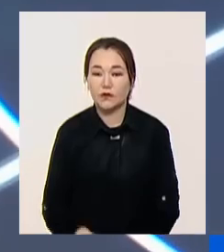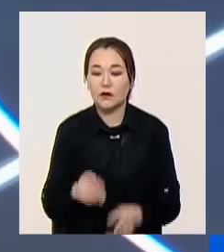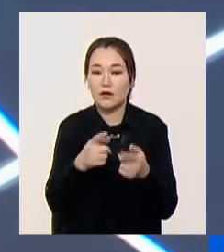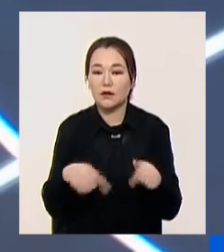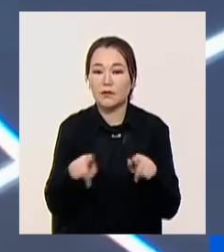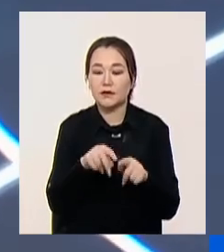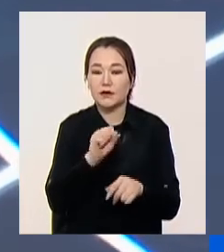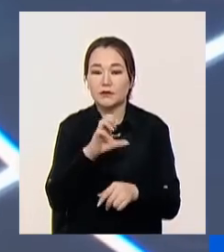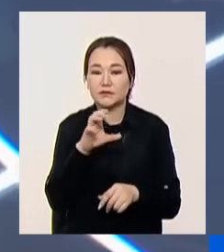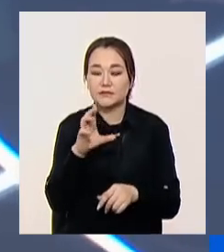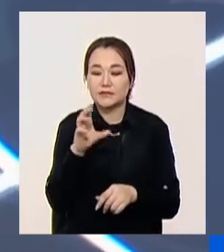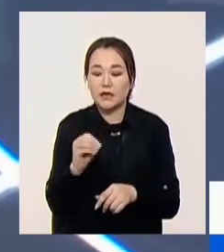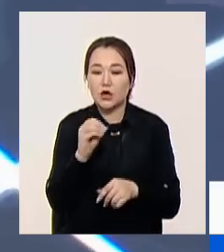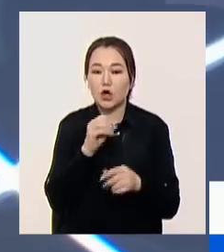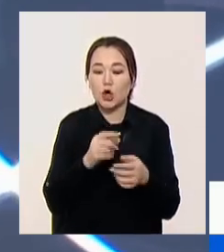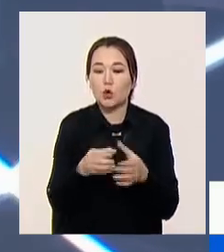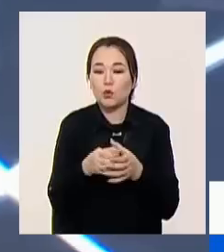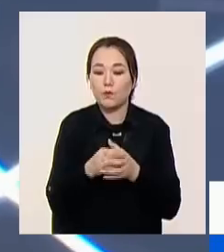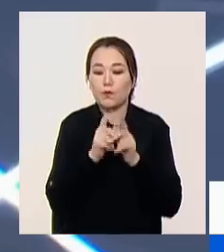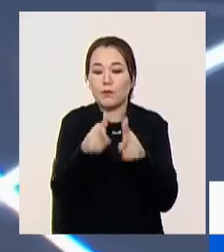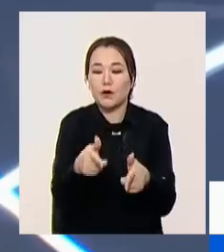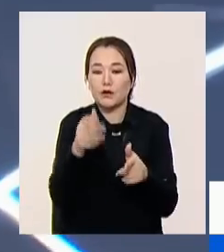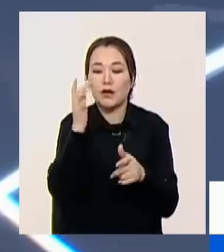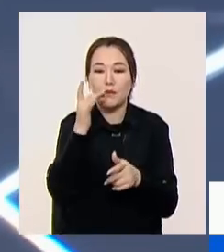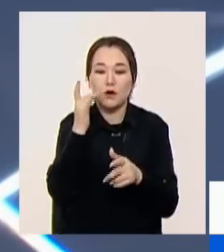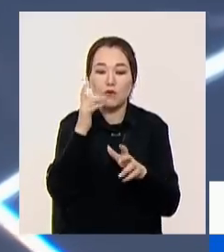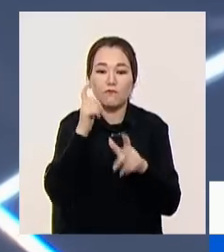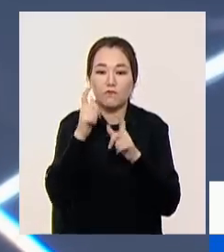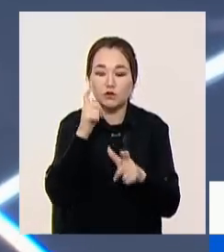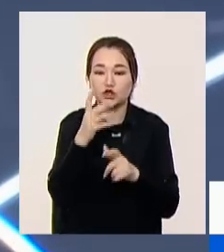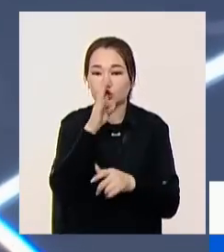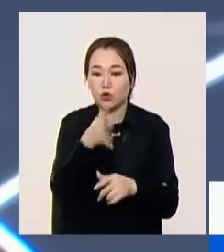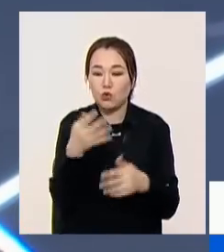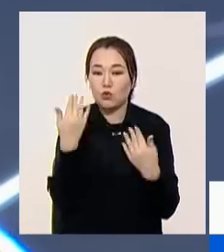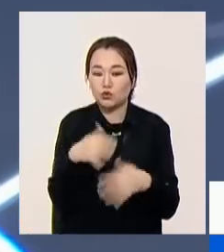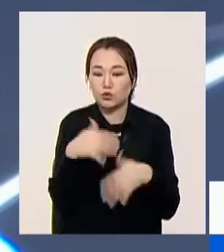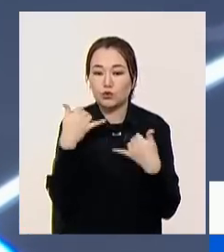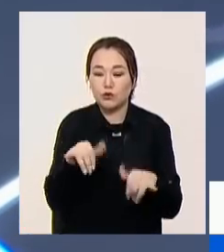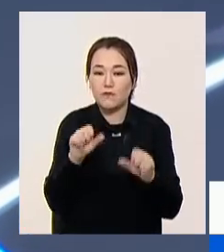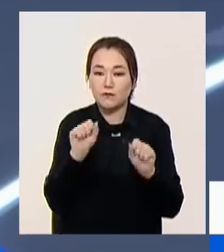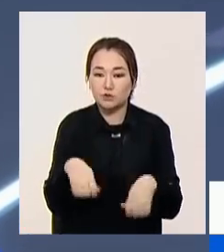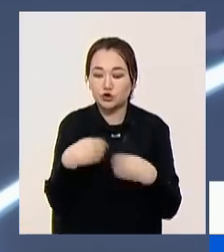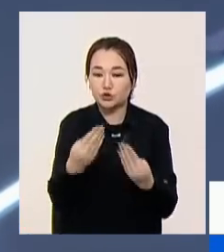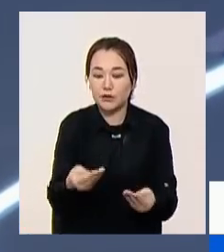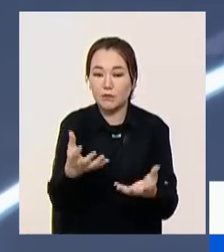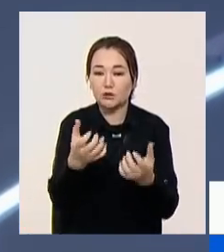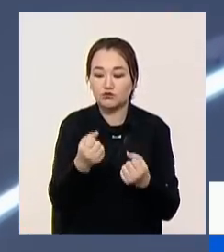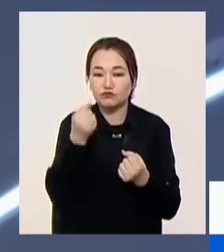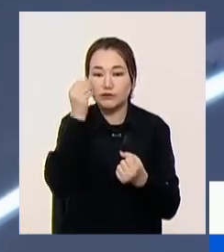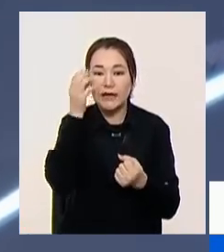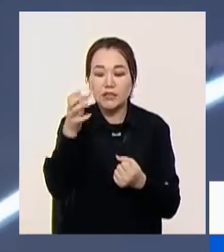Компания IBC Group помогает поступать в американские вузы уже 4 года и предоставляет уникальную возможность получить знания в